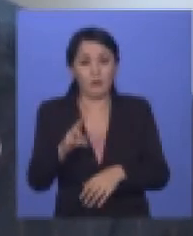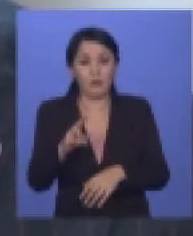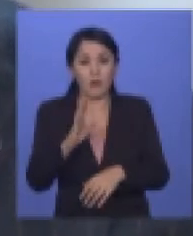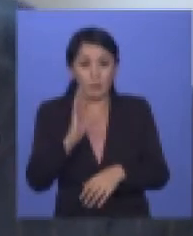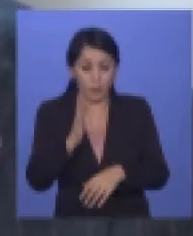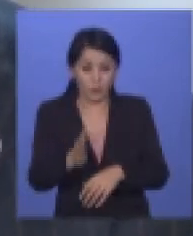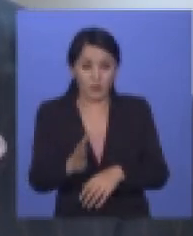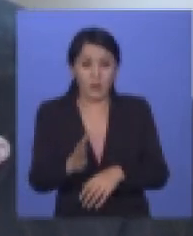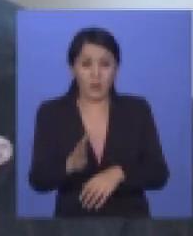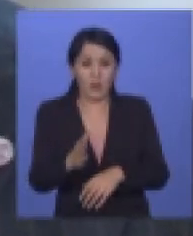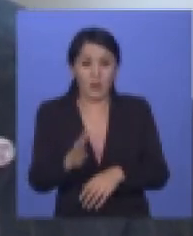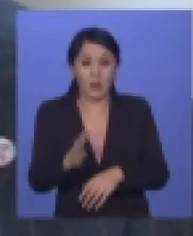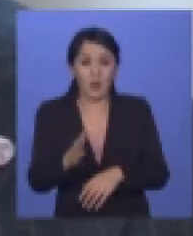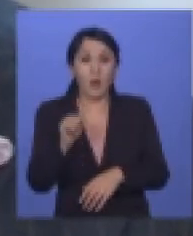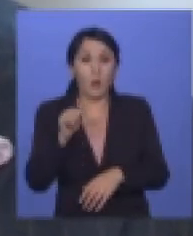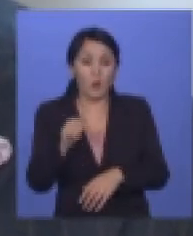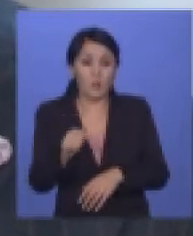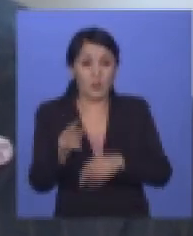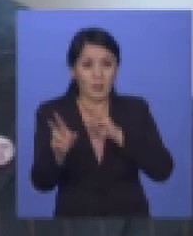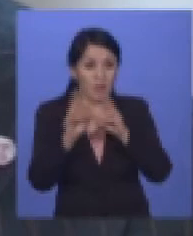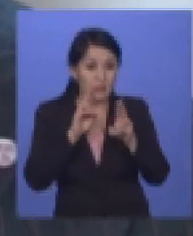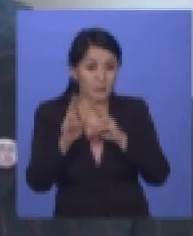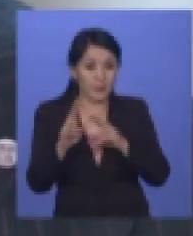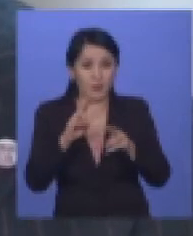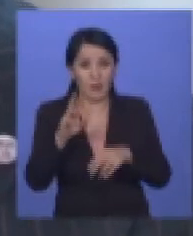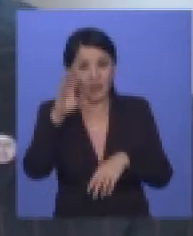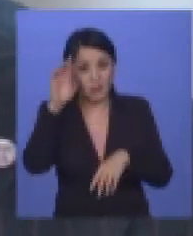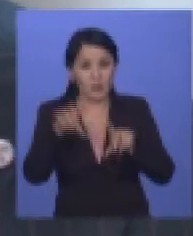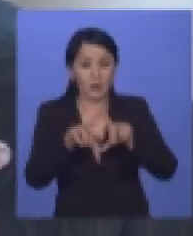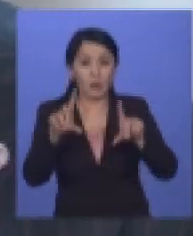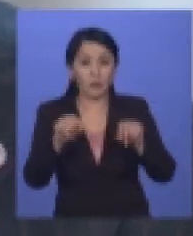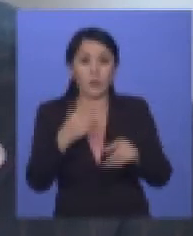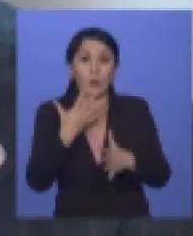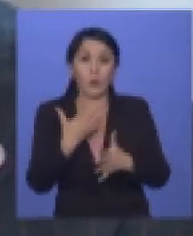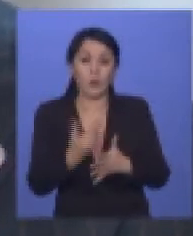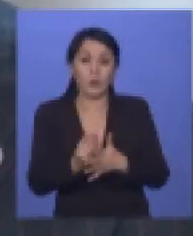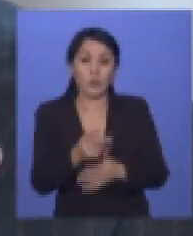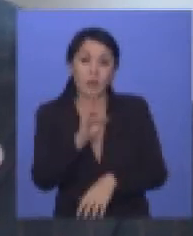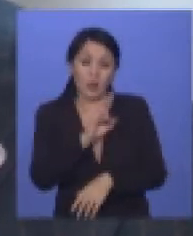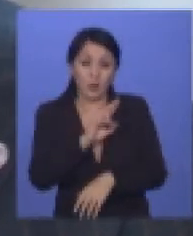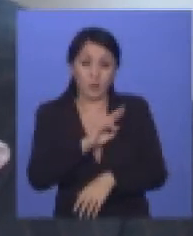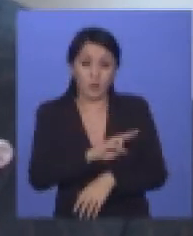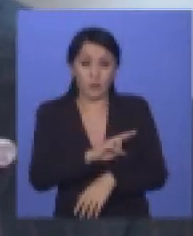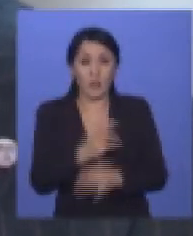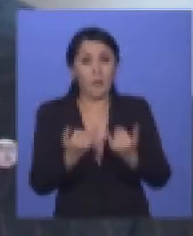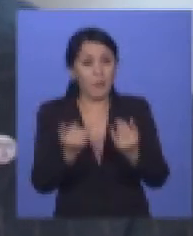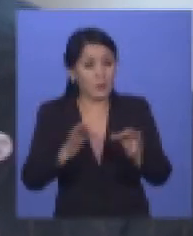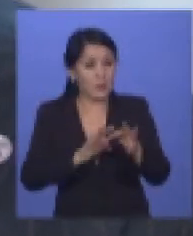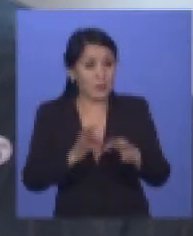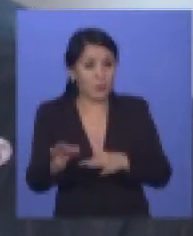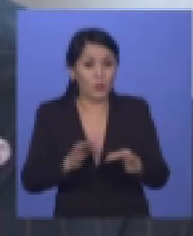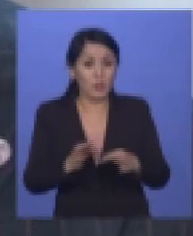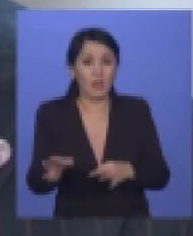өткізілетін болады. Осы жәрмеңке барысында аталған мемлекеттік органдар өздерінің мемлекеттік қызметтерді көрсету саласы бойынша,